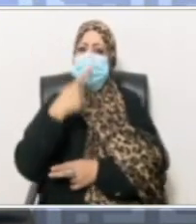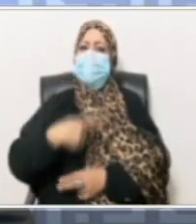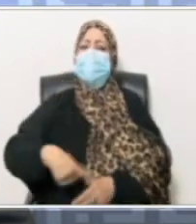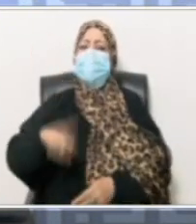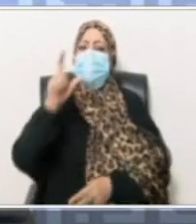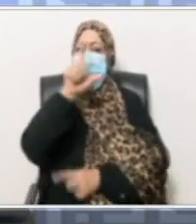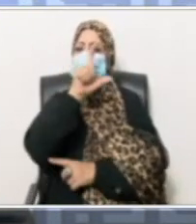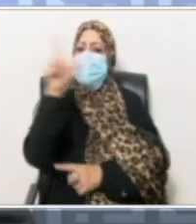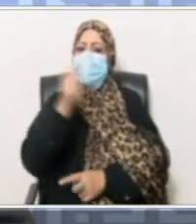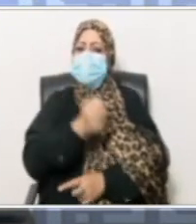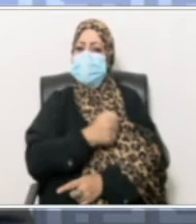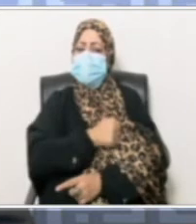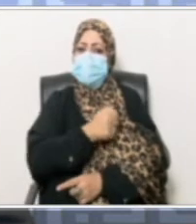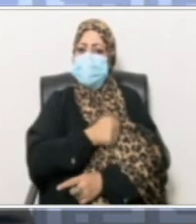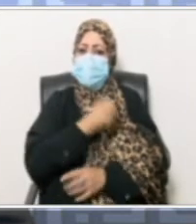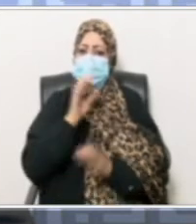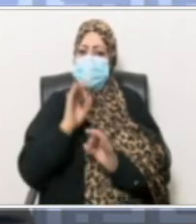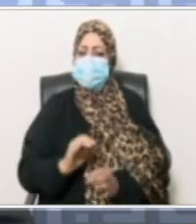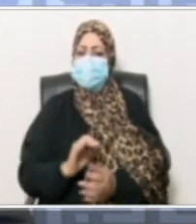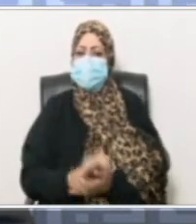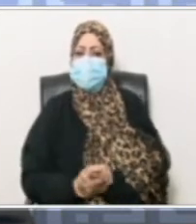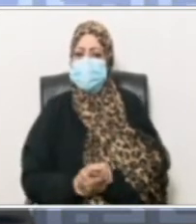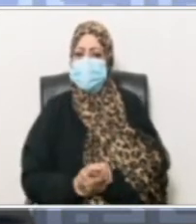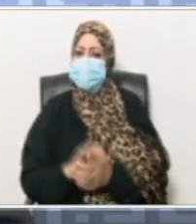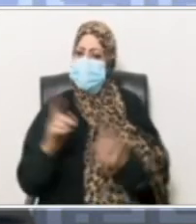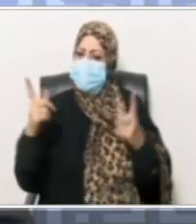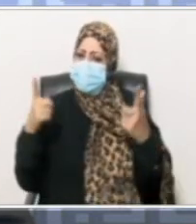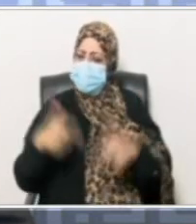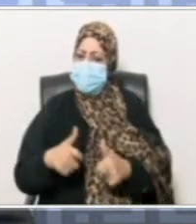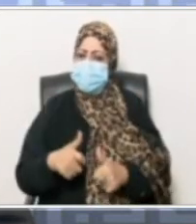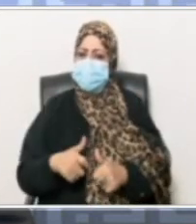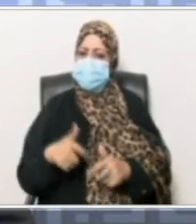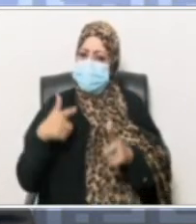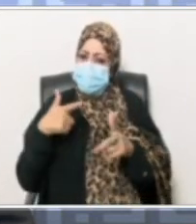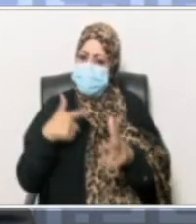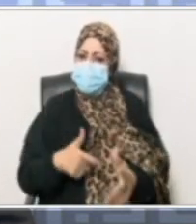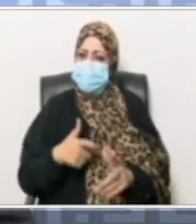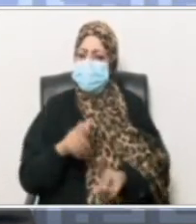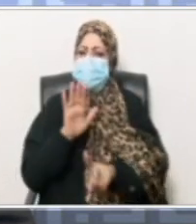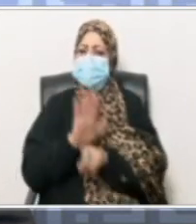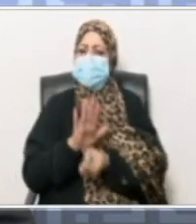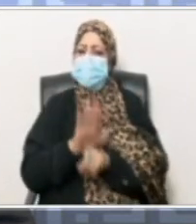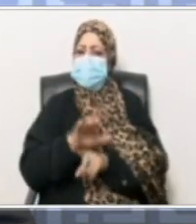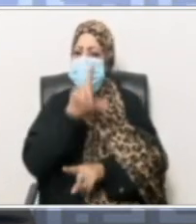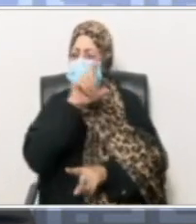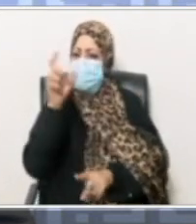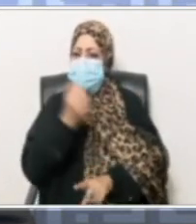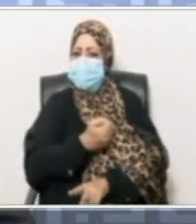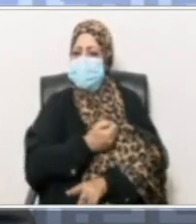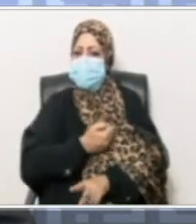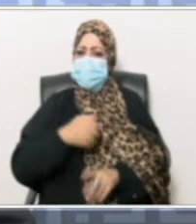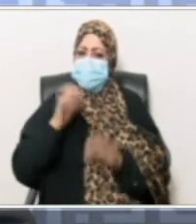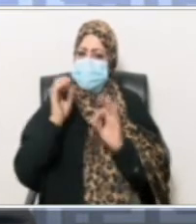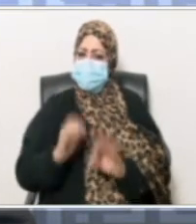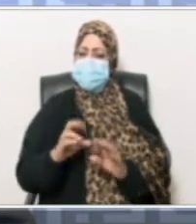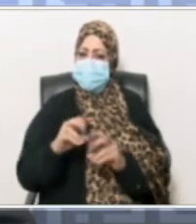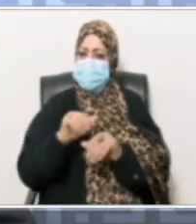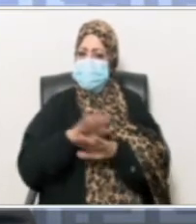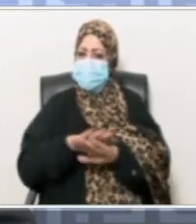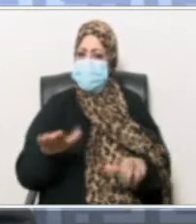وبالقتال والكفاح والدفاع عن الدين والعرض والأرض. سبب على الكلب والعصامة